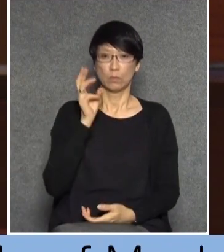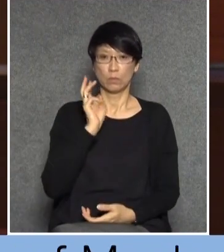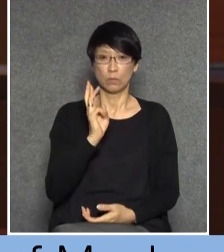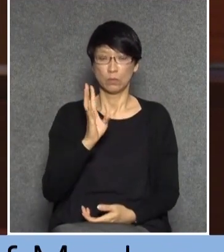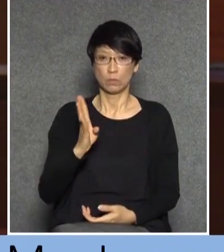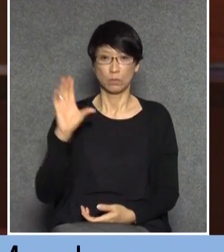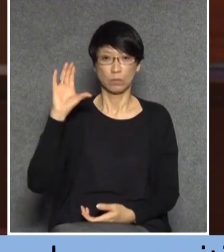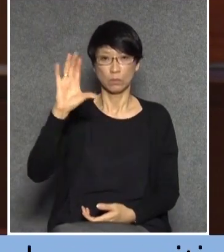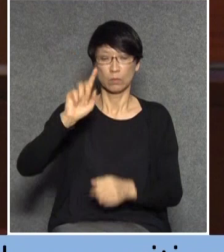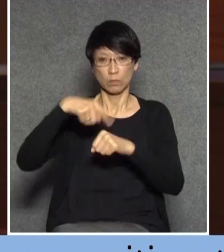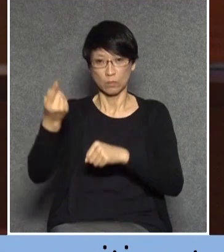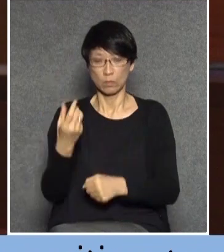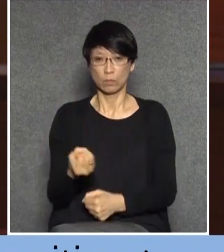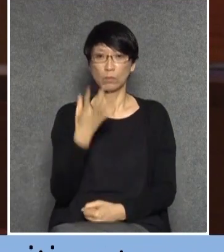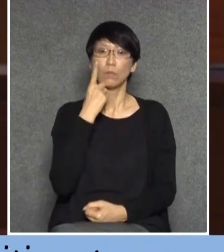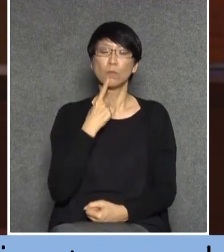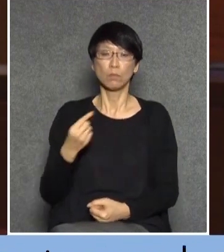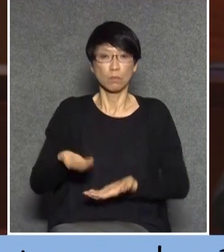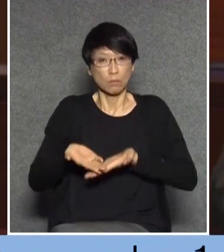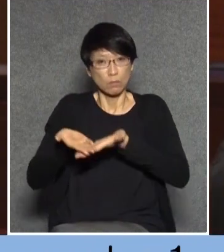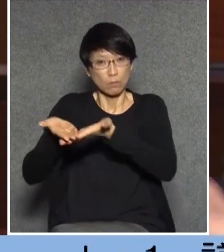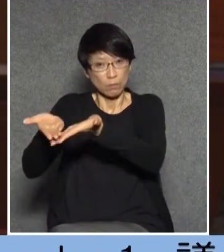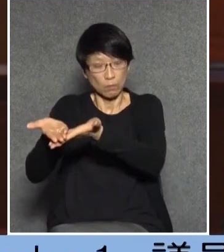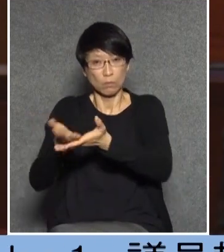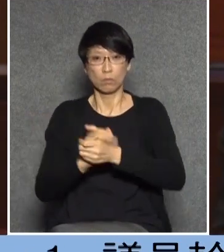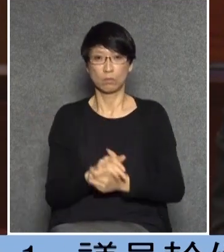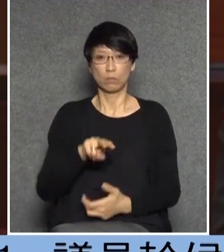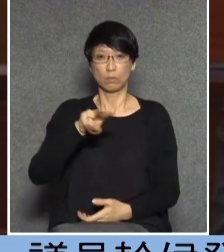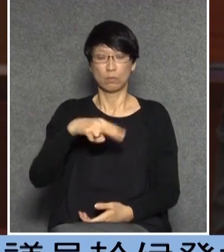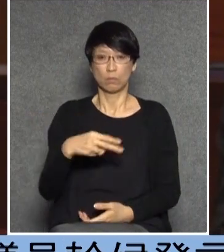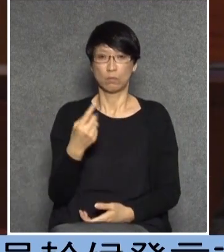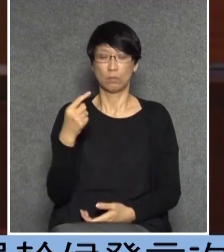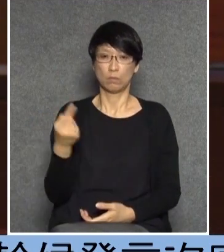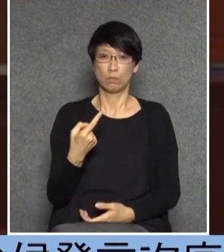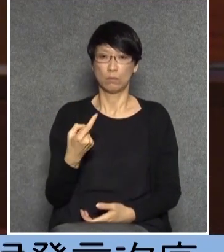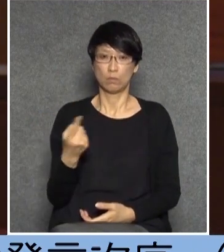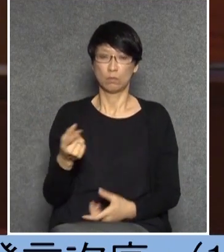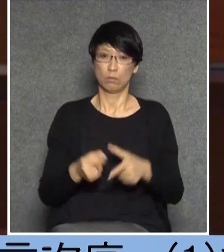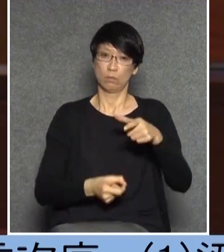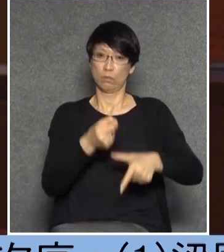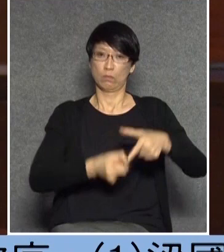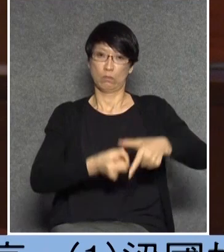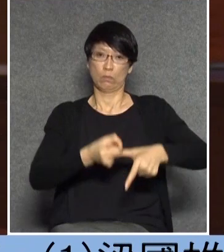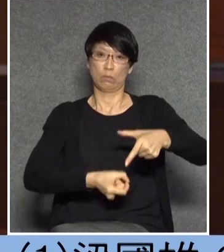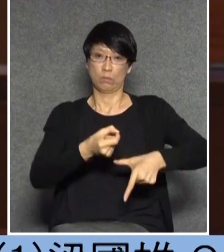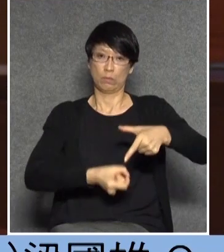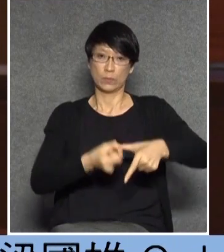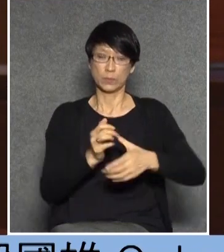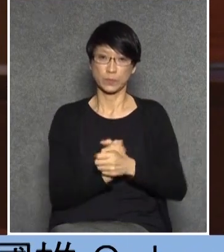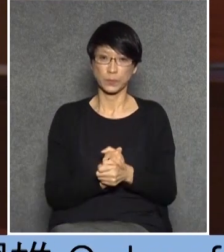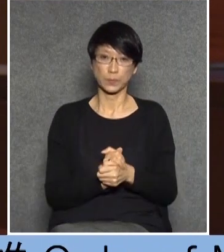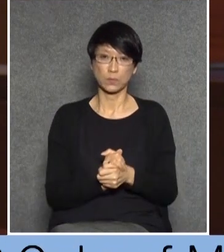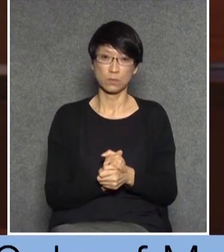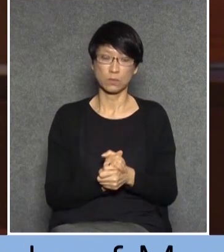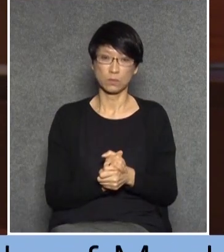要送2000多萬俾佢走，係咪？有咩是非公理可言咧？係咪？即是说现